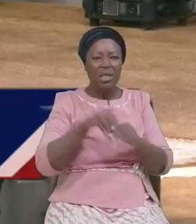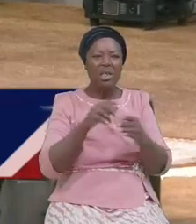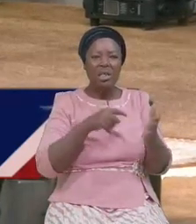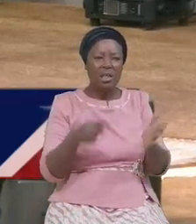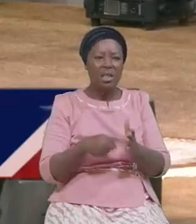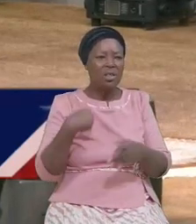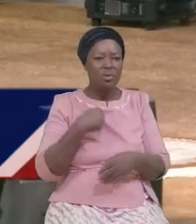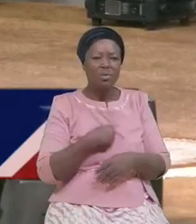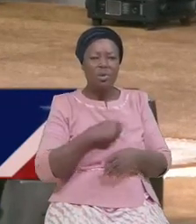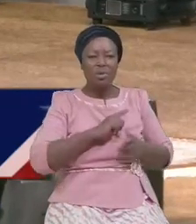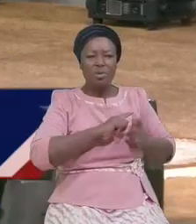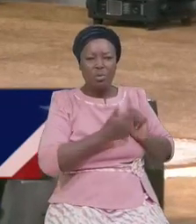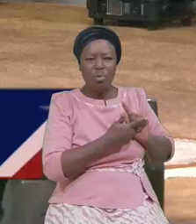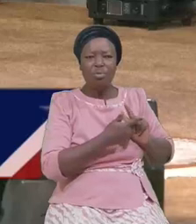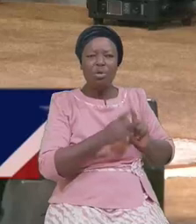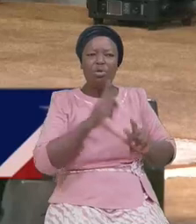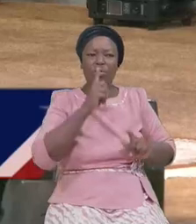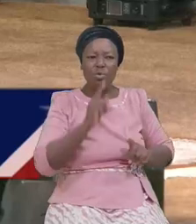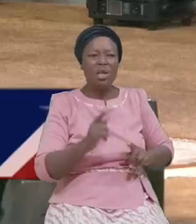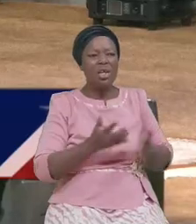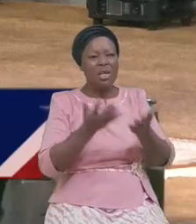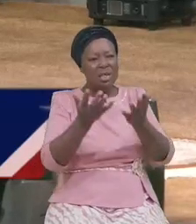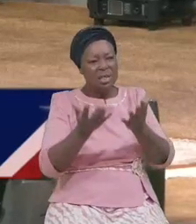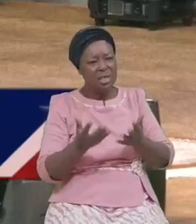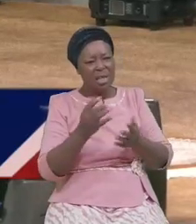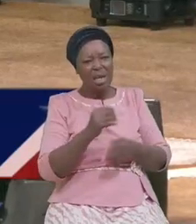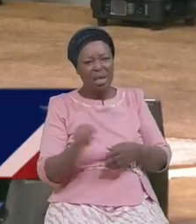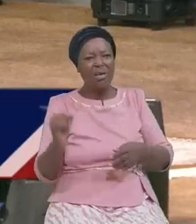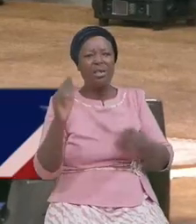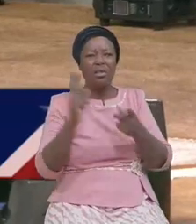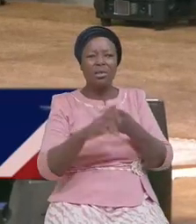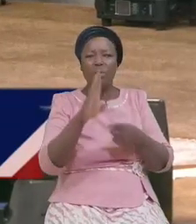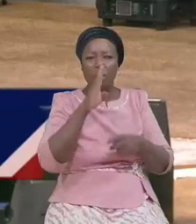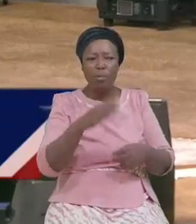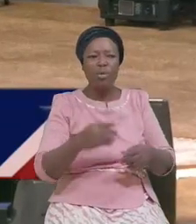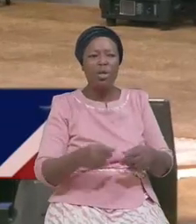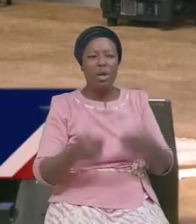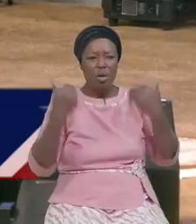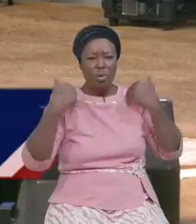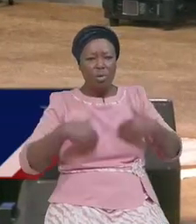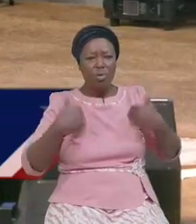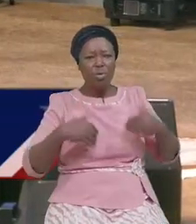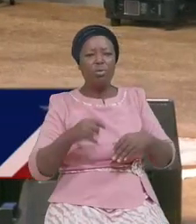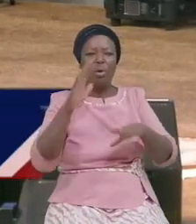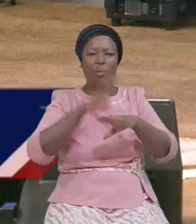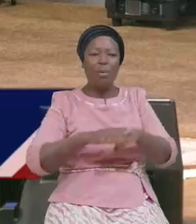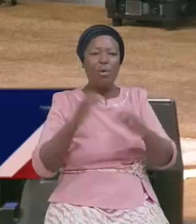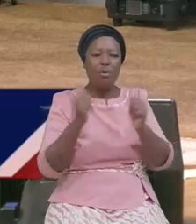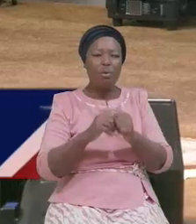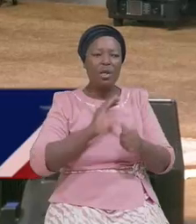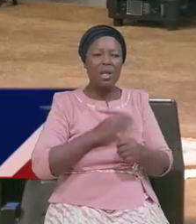gémissons-nous dans cette tente, désirant revêtir notre domicile de céleste.